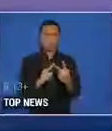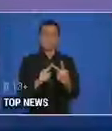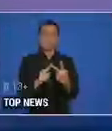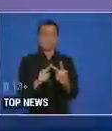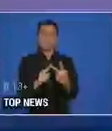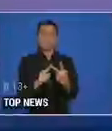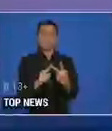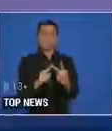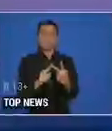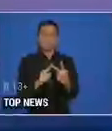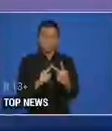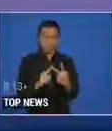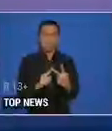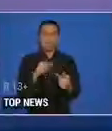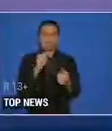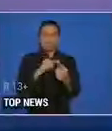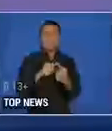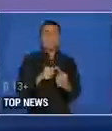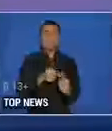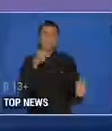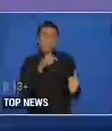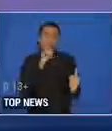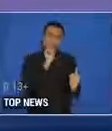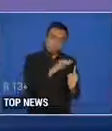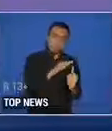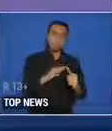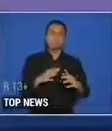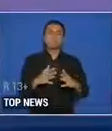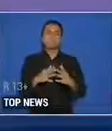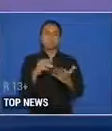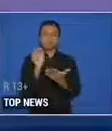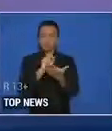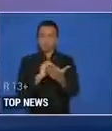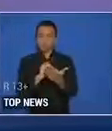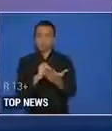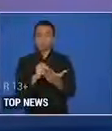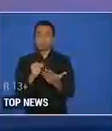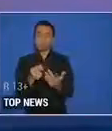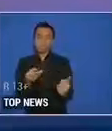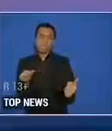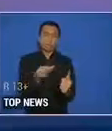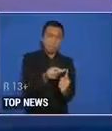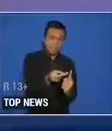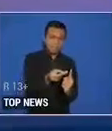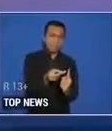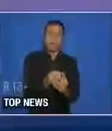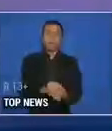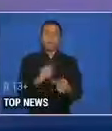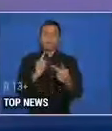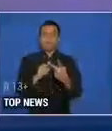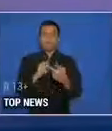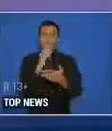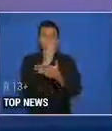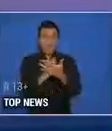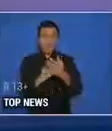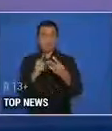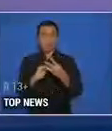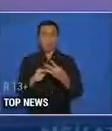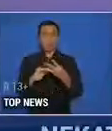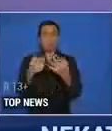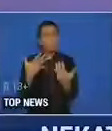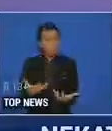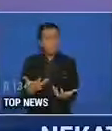teguran lisan teguran tertulis dan pernyataan tidak puas secara tertulis sedangkan yang hukuman sedang Ma berat itu sudah